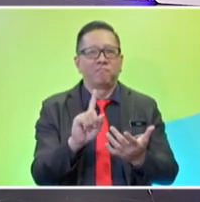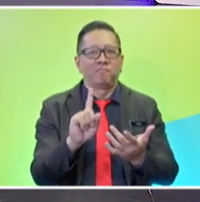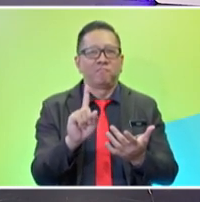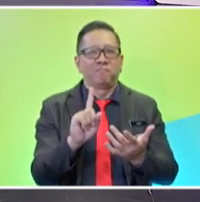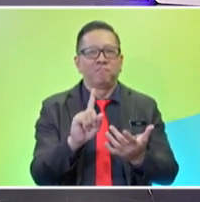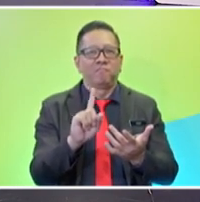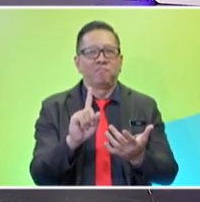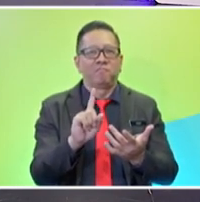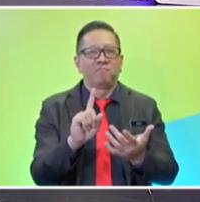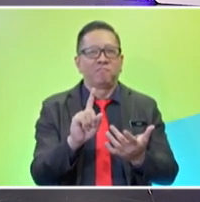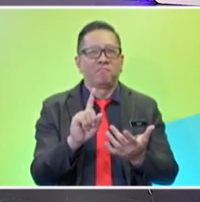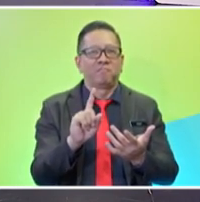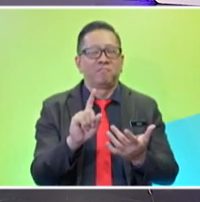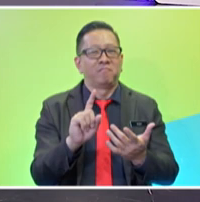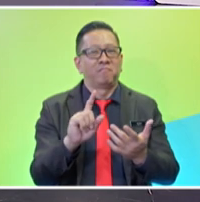menarik